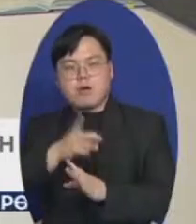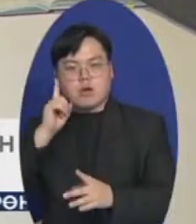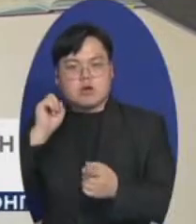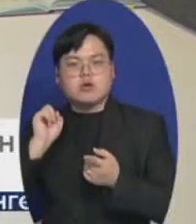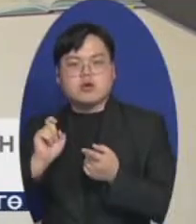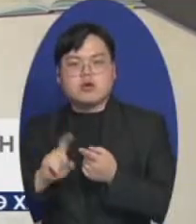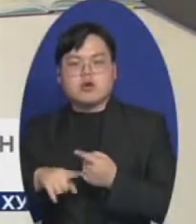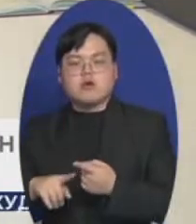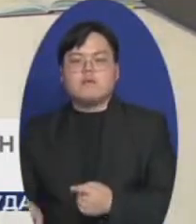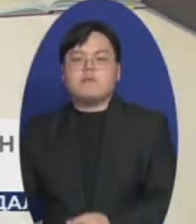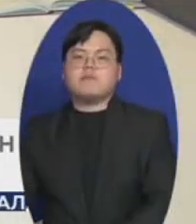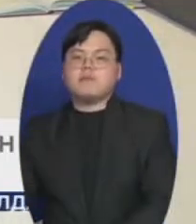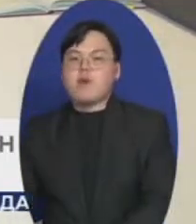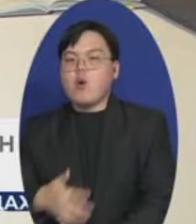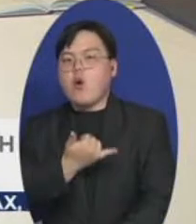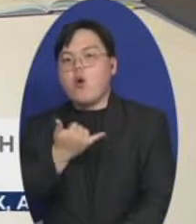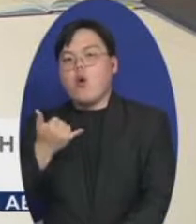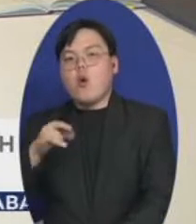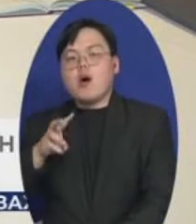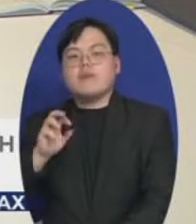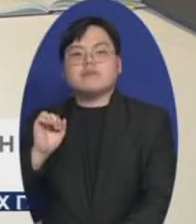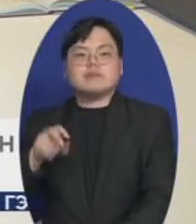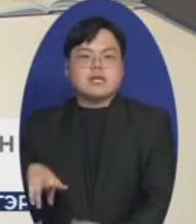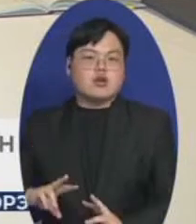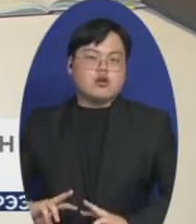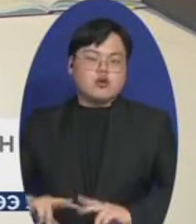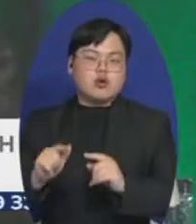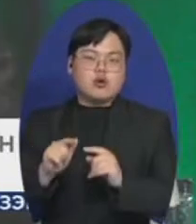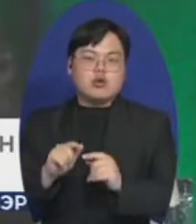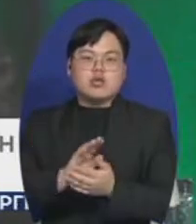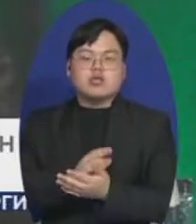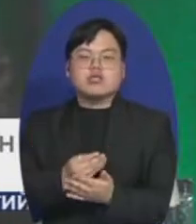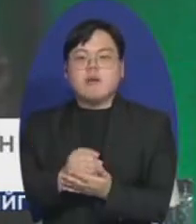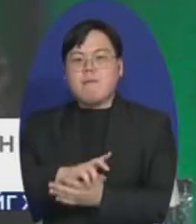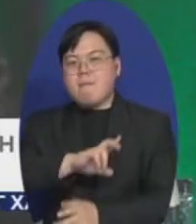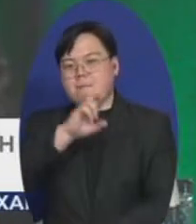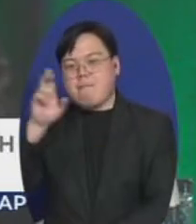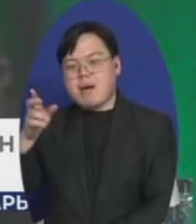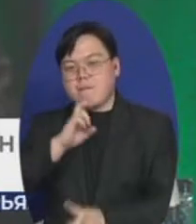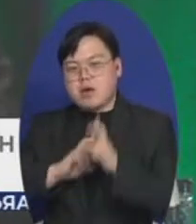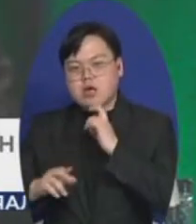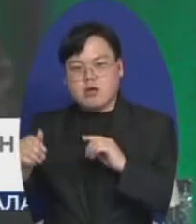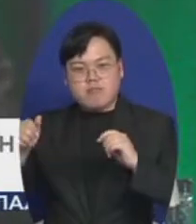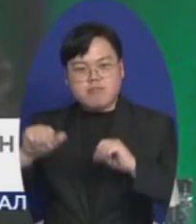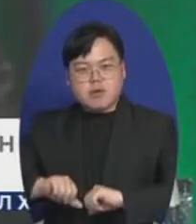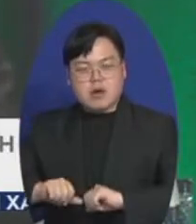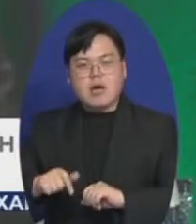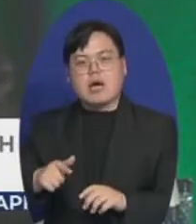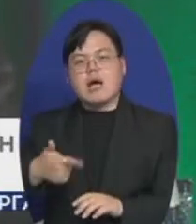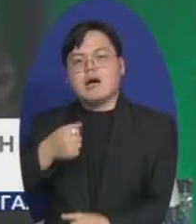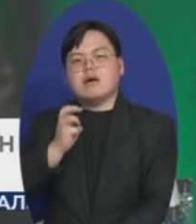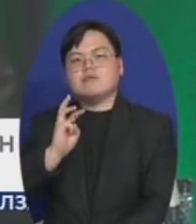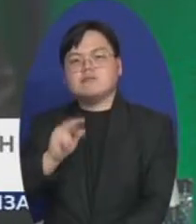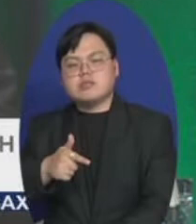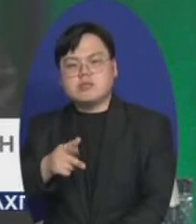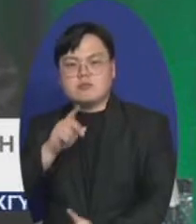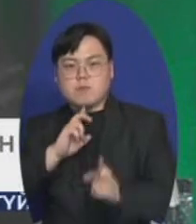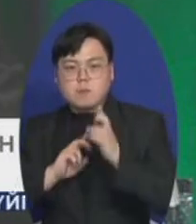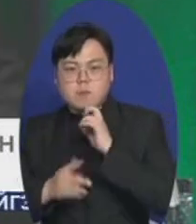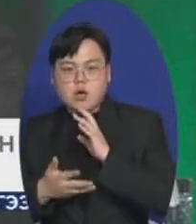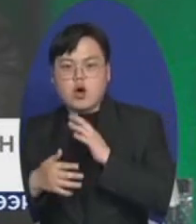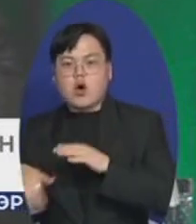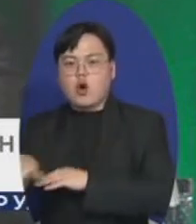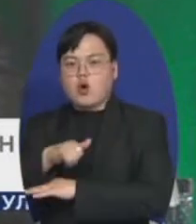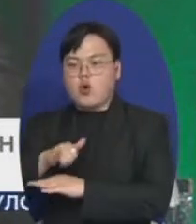байж байна. Уурын цэвлийн өөрчлөлттэй холбоотой үүсэж буй байгалийн дөрөлтөд за гамшиг төлөвлөлт хүн чөлөөлөлтөн